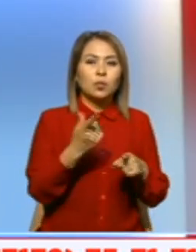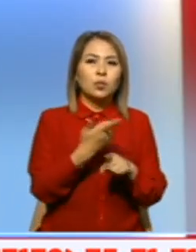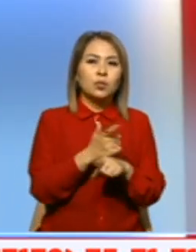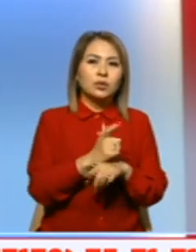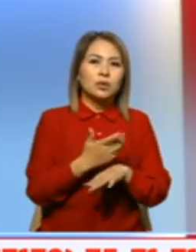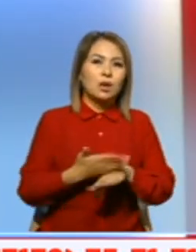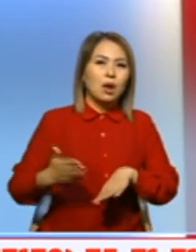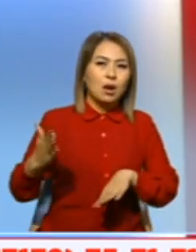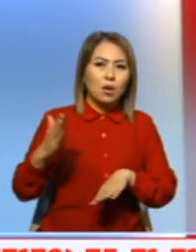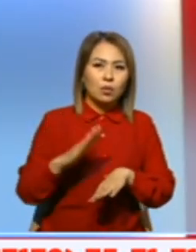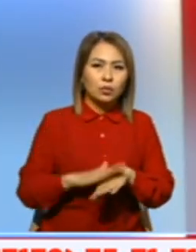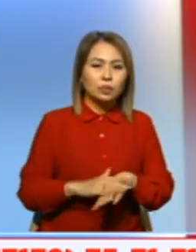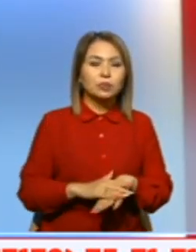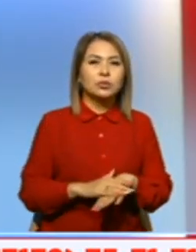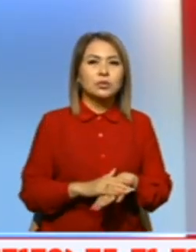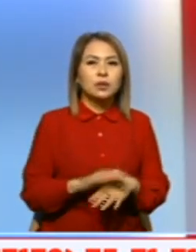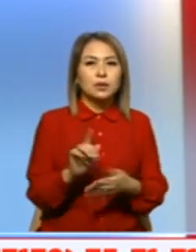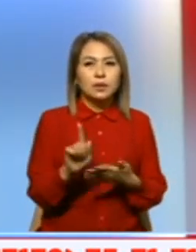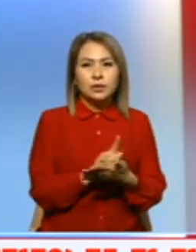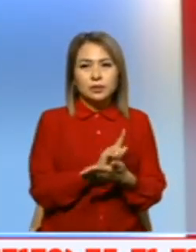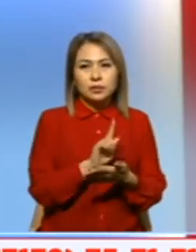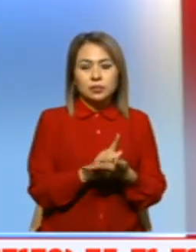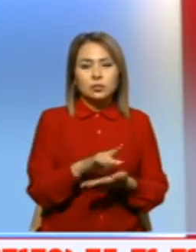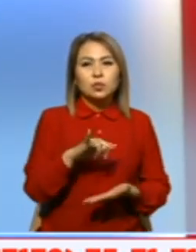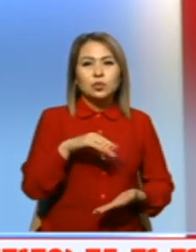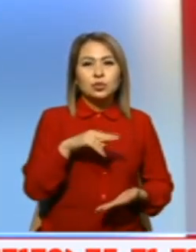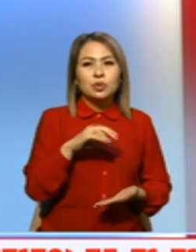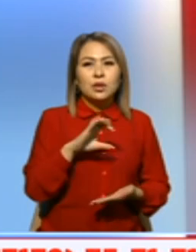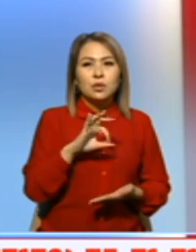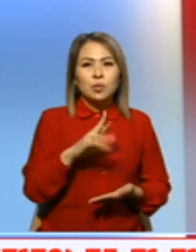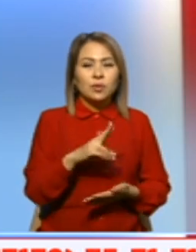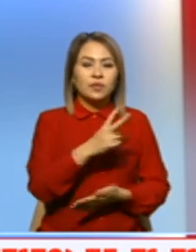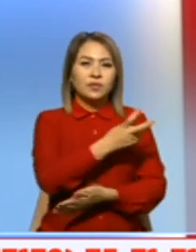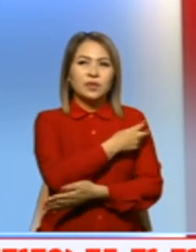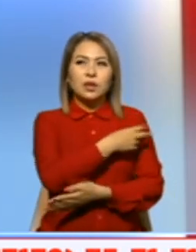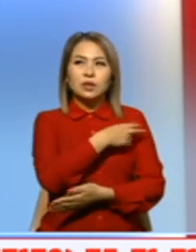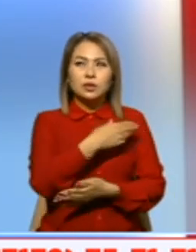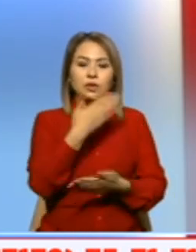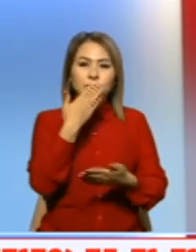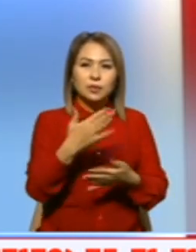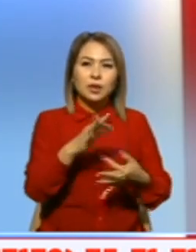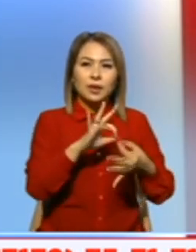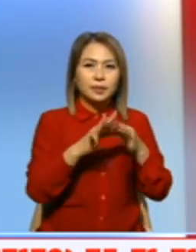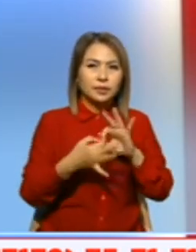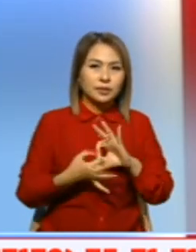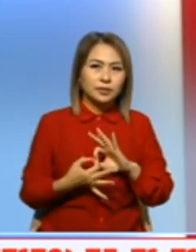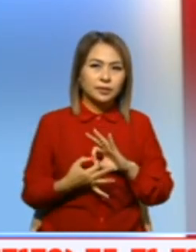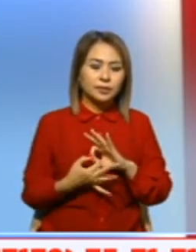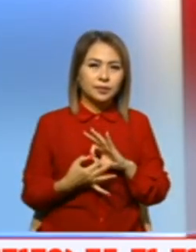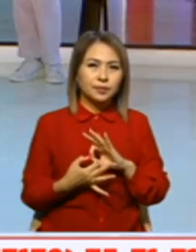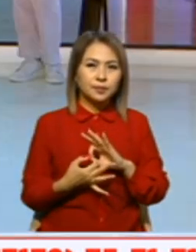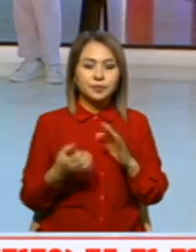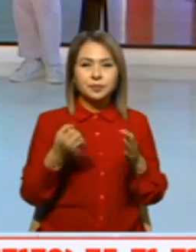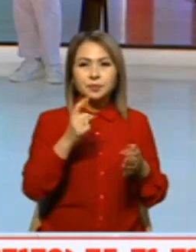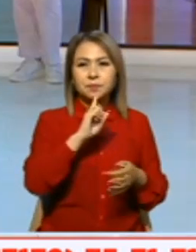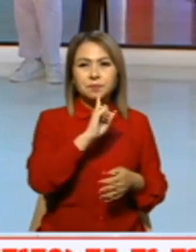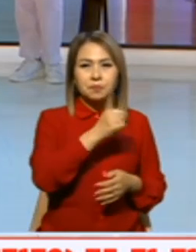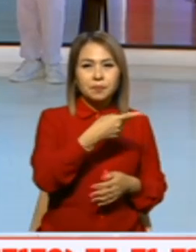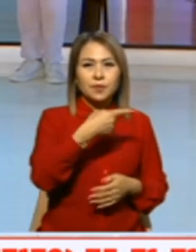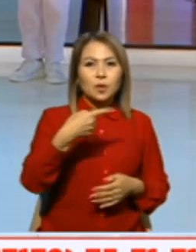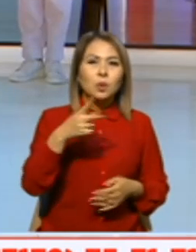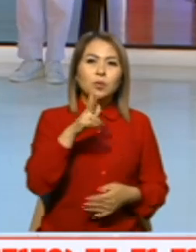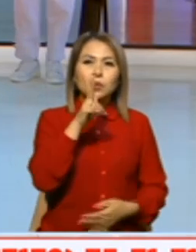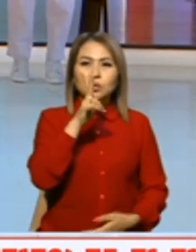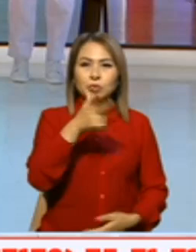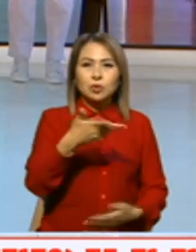ауыр өтеді. Оны ата-аналарға міндетті түрде учаскелік дәрігерлер түсіндіріп өтеді. Жаңағы 1 жас пен 3 жас аралығында